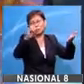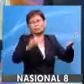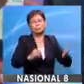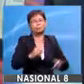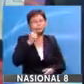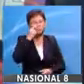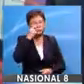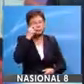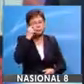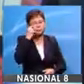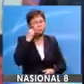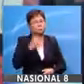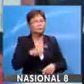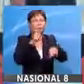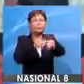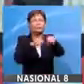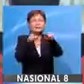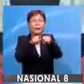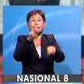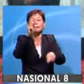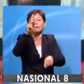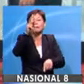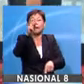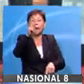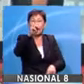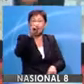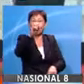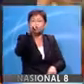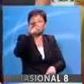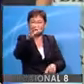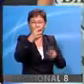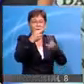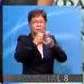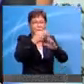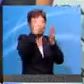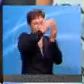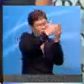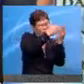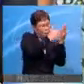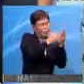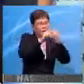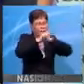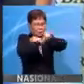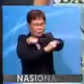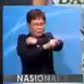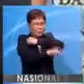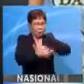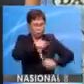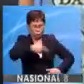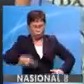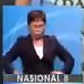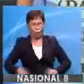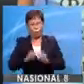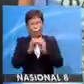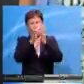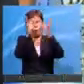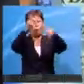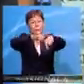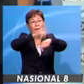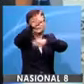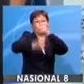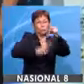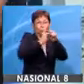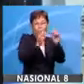awalanullah dalam masa yang sama Kementerian juga sedang menyediakan senarai tentatif untuk Taman Negeri Royal belom sekurang-kurangnya dalam tempoh